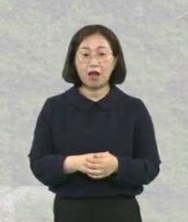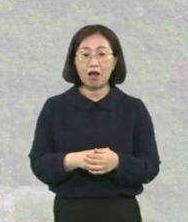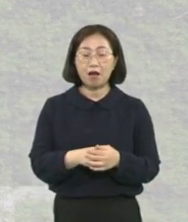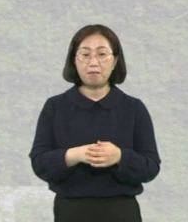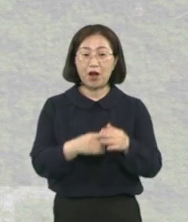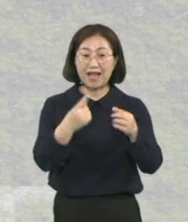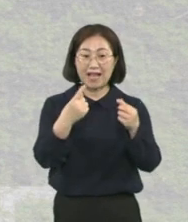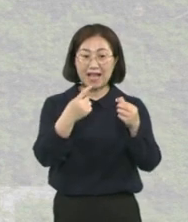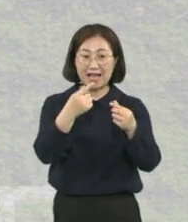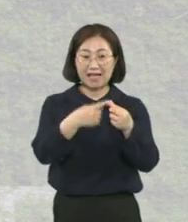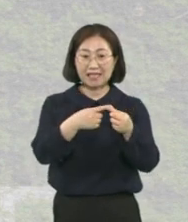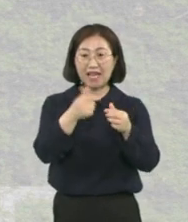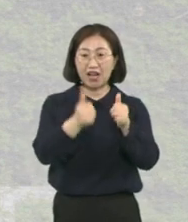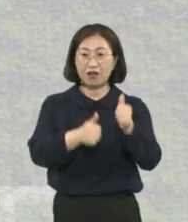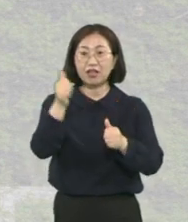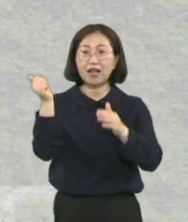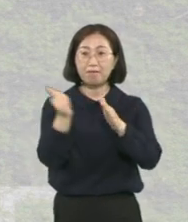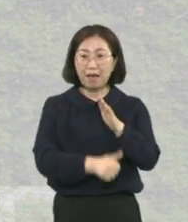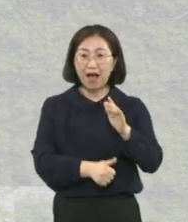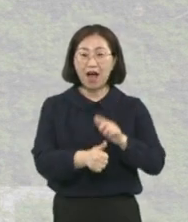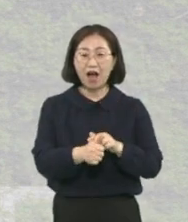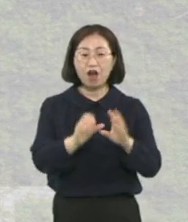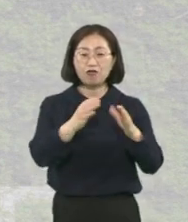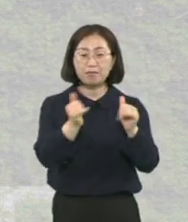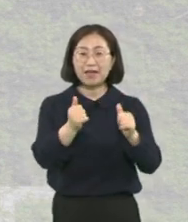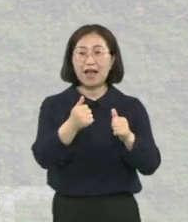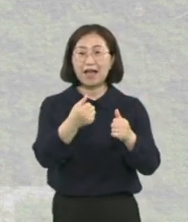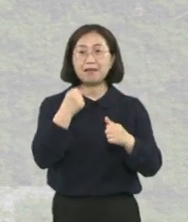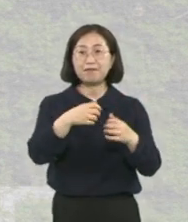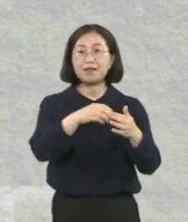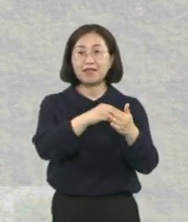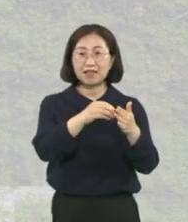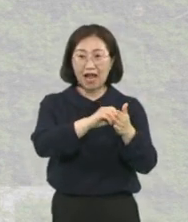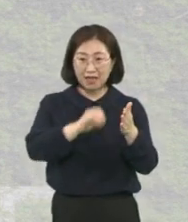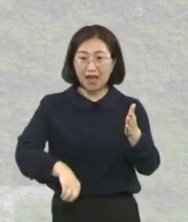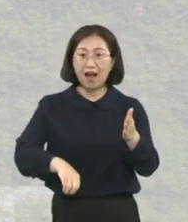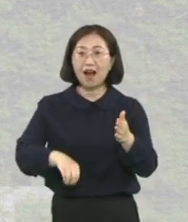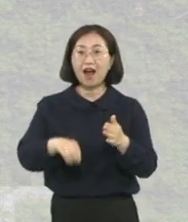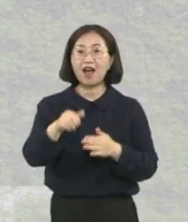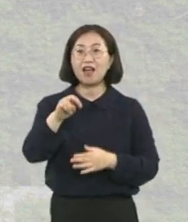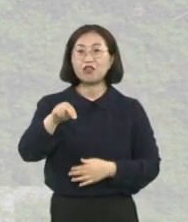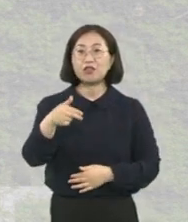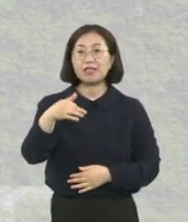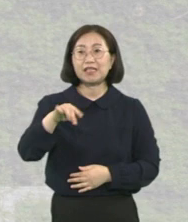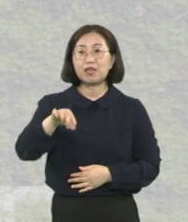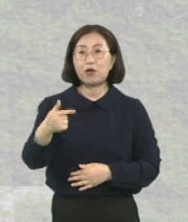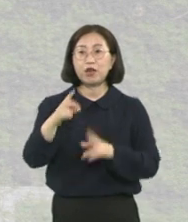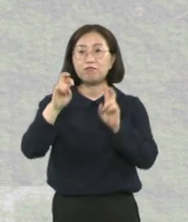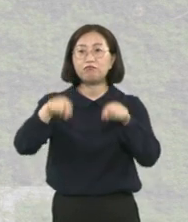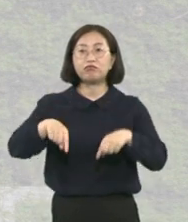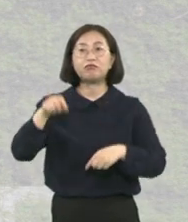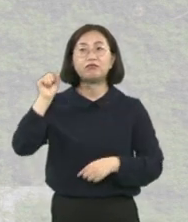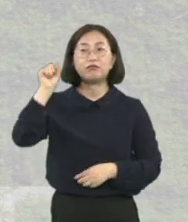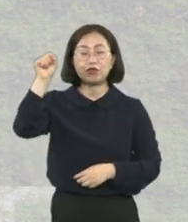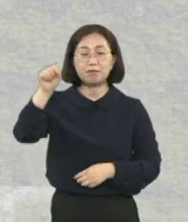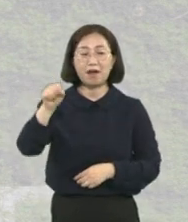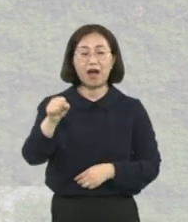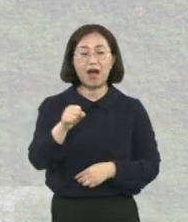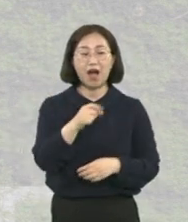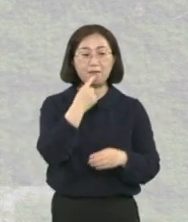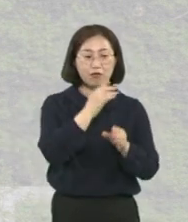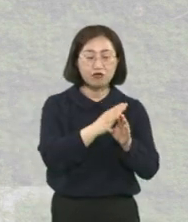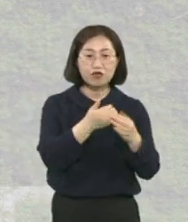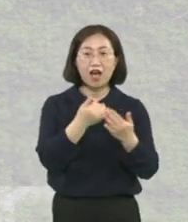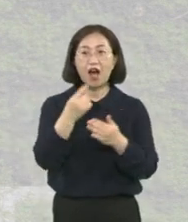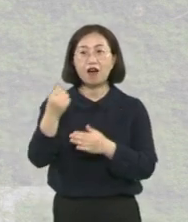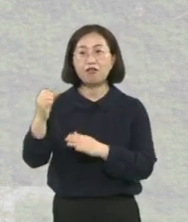컷오프에 반발하며 국민의힘을 탈당한 윤차원 계룡시 의원이 무소속 출마를 선언해 선거가 3자 구도로